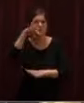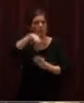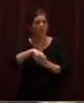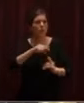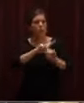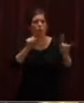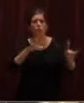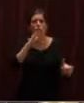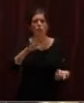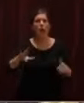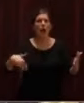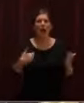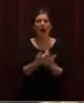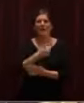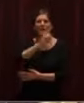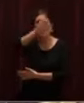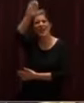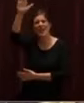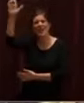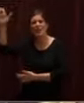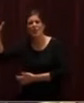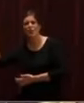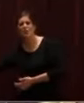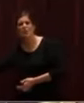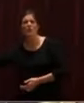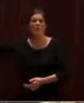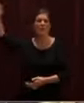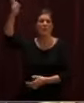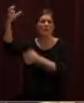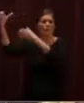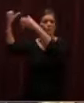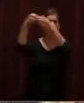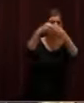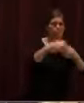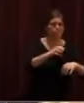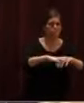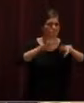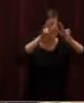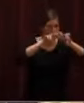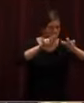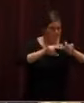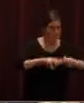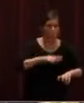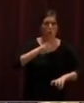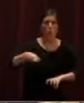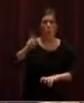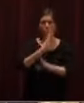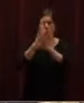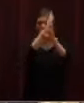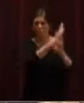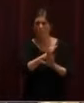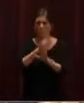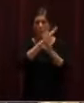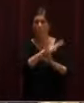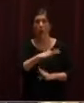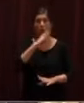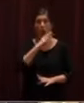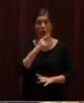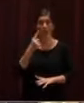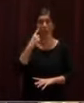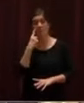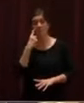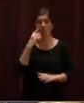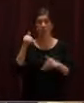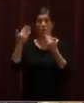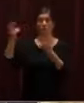missió d'Europa a investigar el que vostès amaguen de baixes estores desconsolat. I casualment, ara que venen inspectors de fora, el govern d